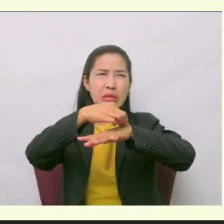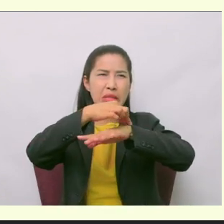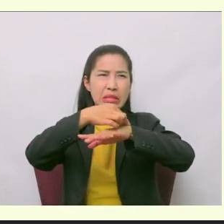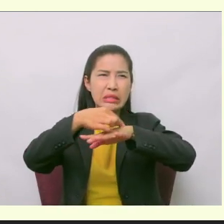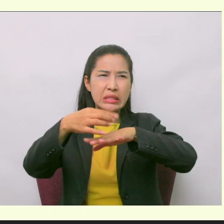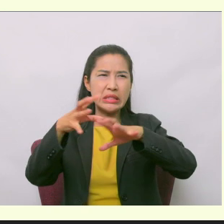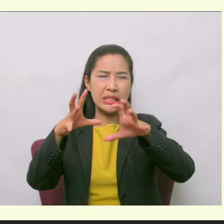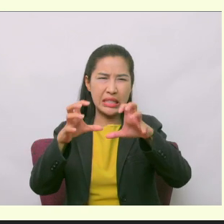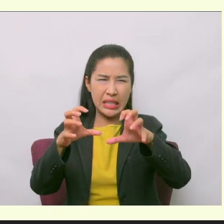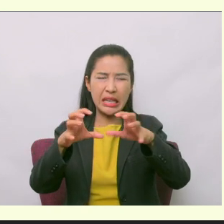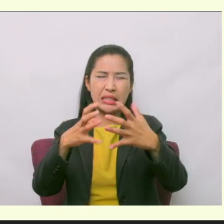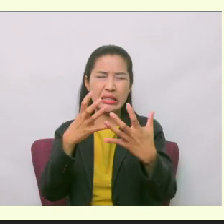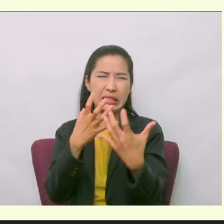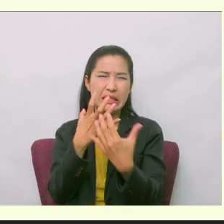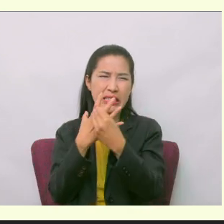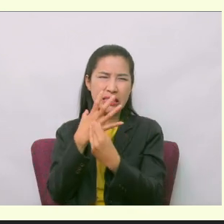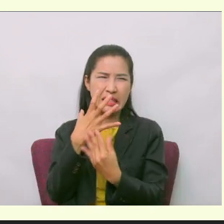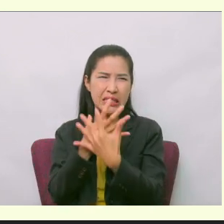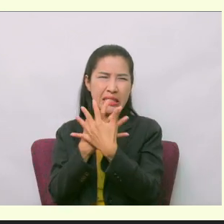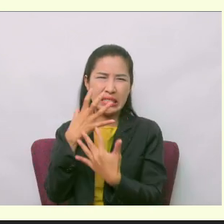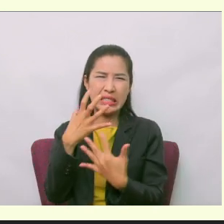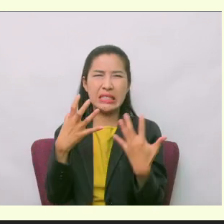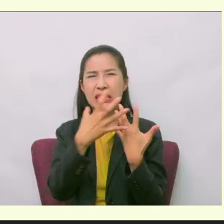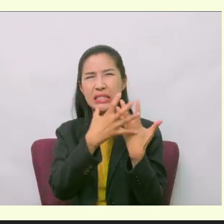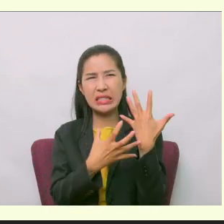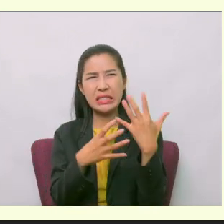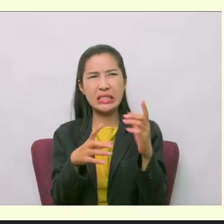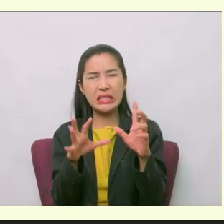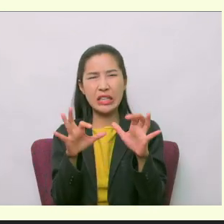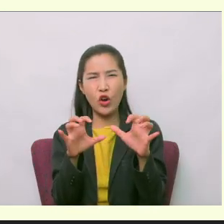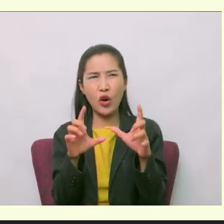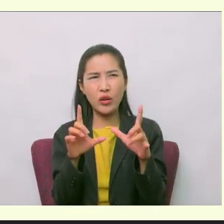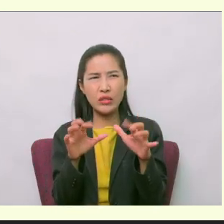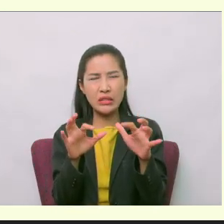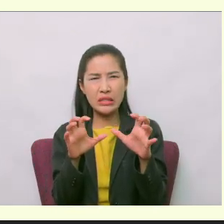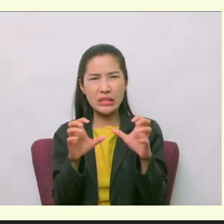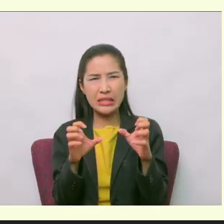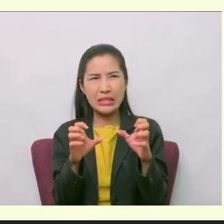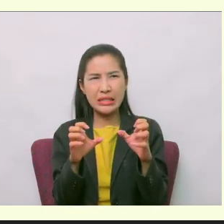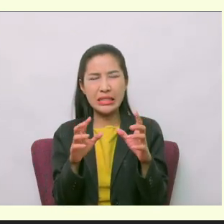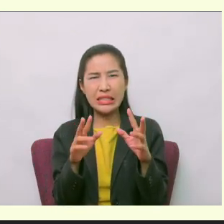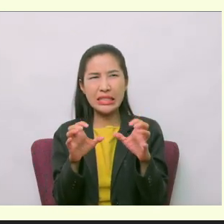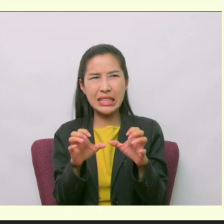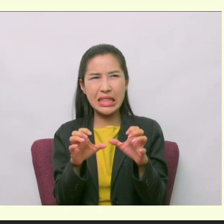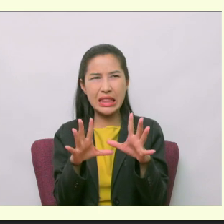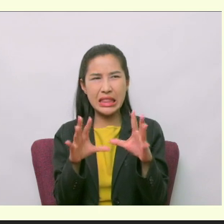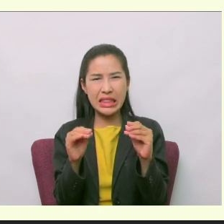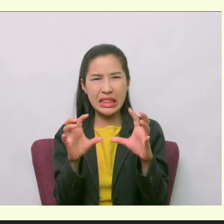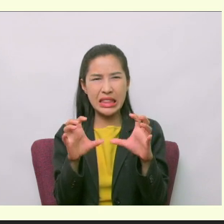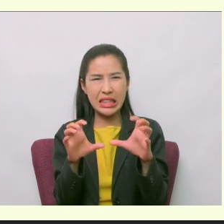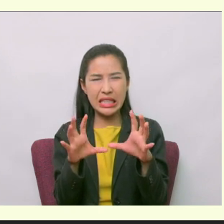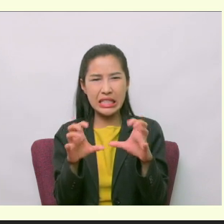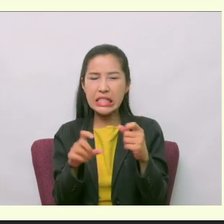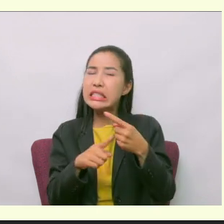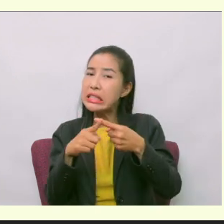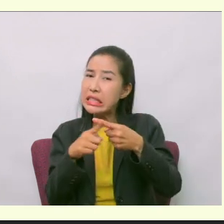เกร็งนะคะหรือว่ามีปัญหาในเรื่องของข้อมือที่บอกว่าข้อมือติดหรือว่ามีในเรื่องของข้อมือเจ็บนะ